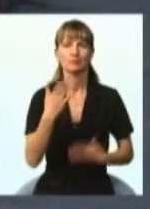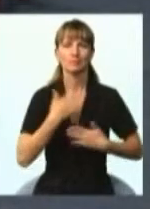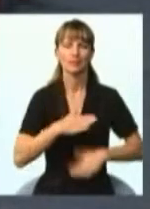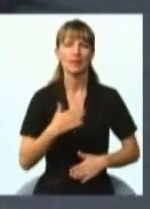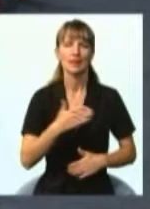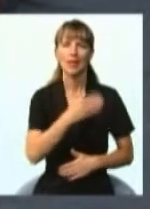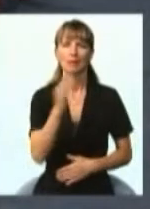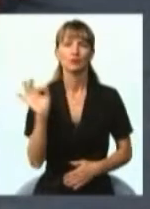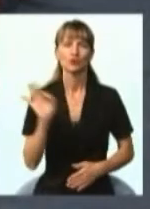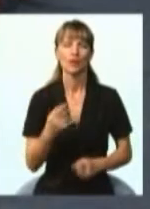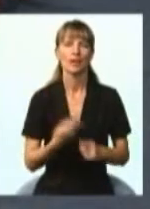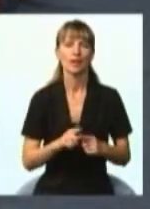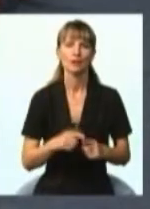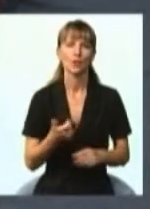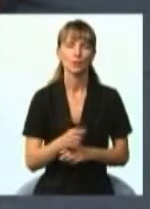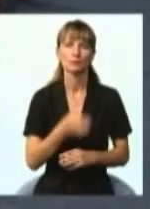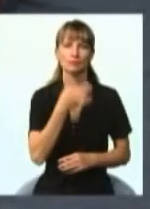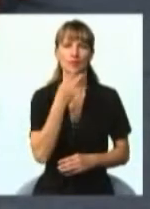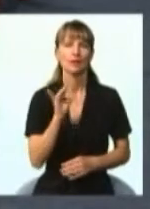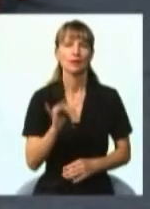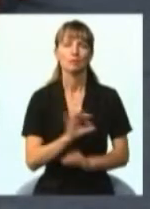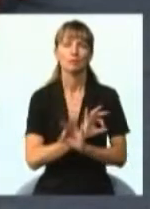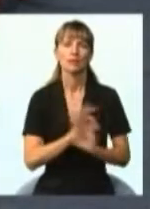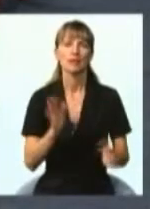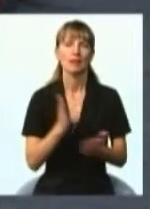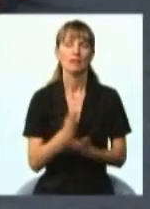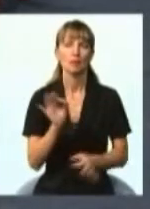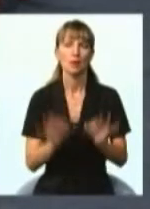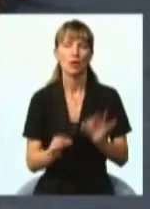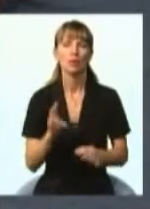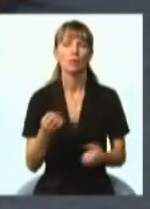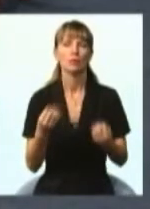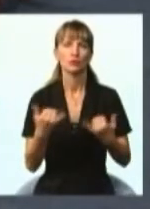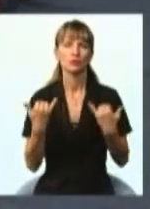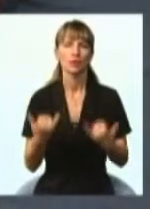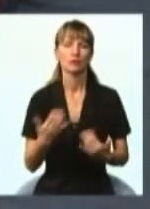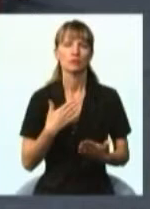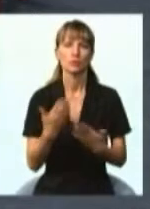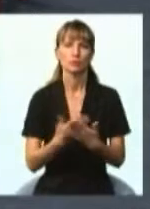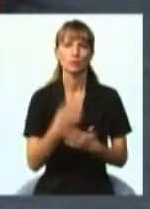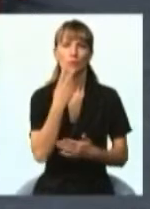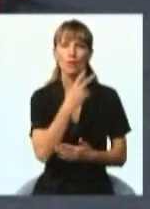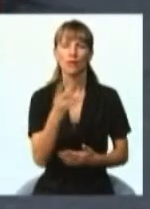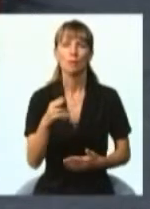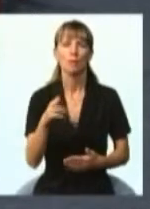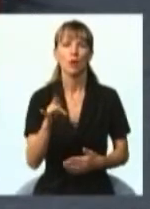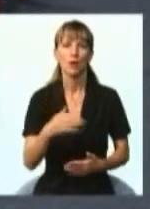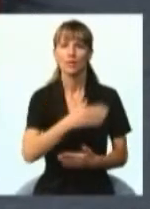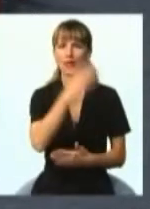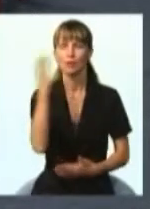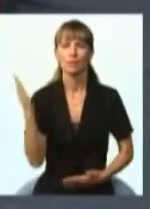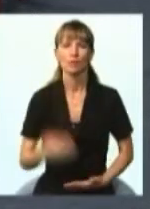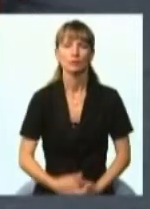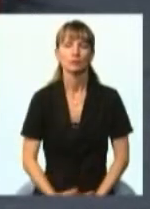якомога частіше, дійсно це дуже зворушливе і дуже прекрасне явище природи. Ну а просто зараз у нашому сюжеті давайте подивимось про небо.